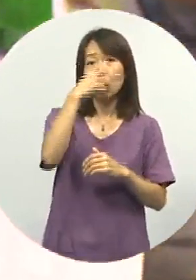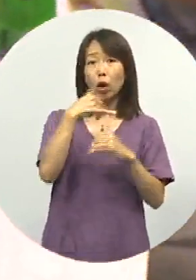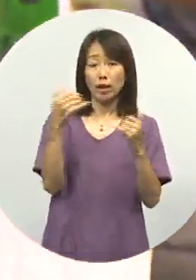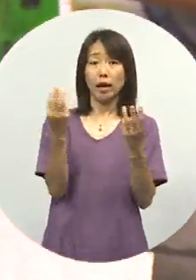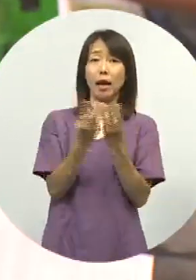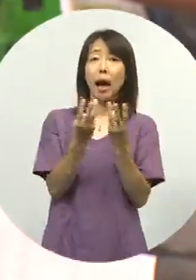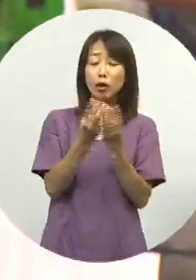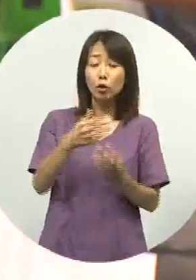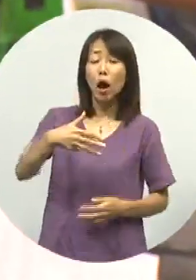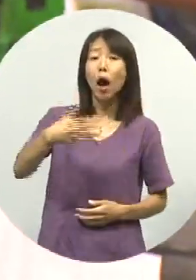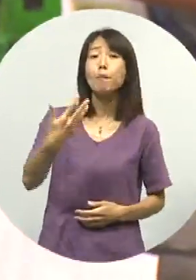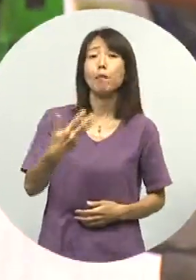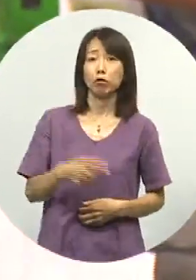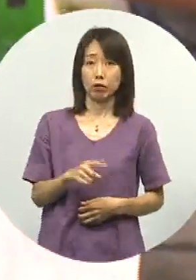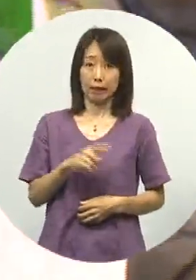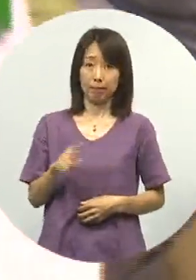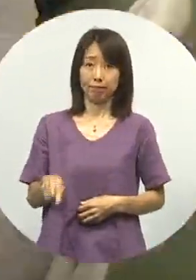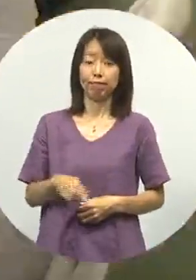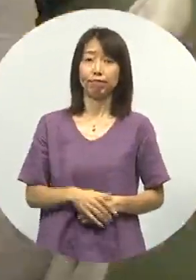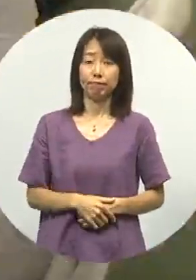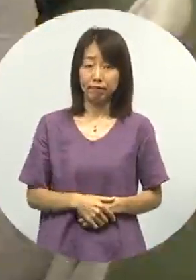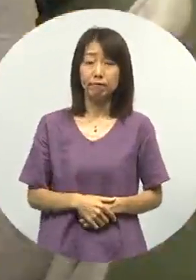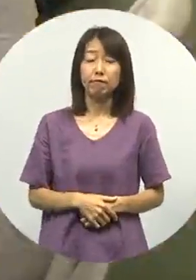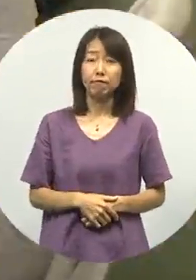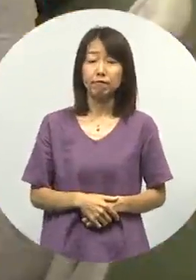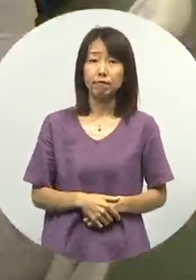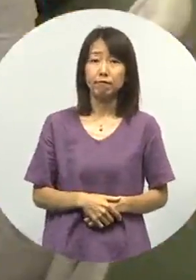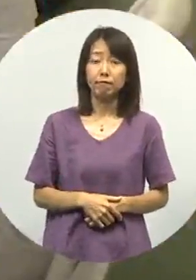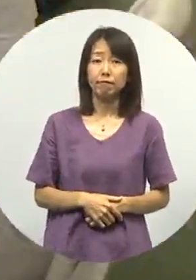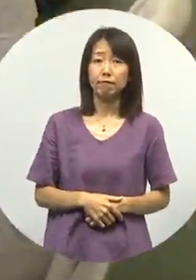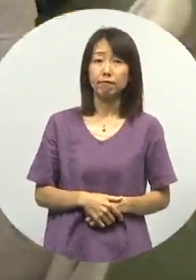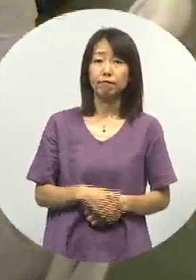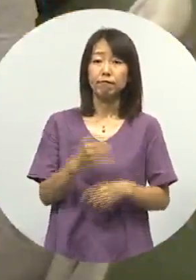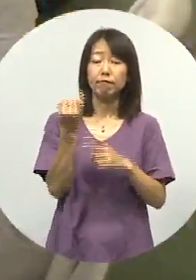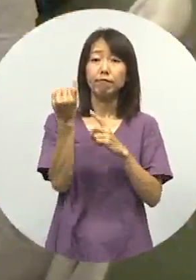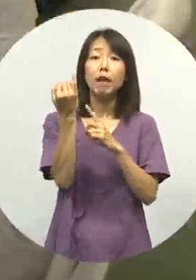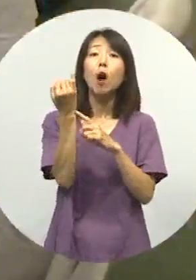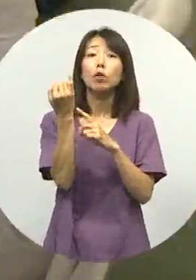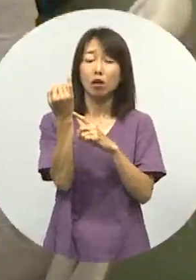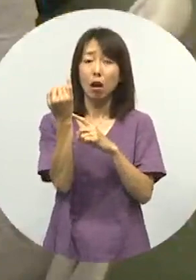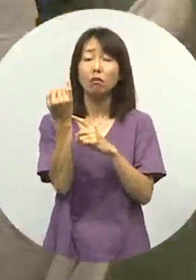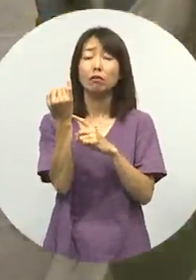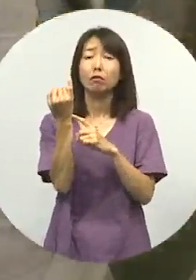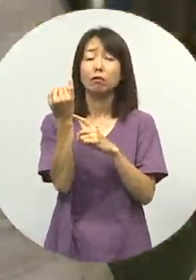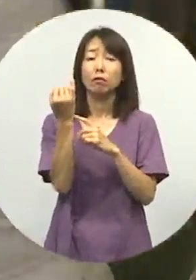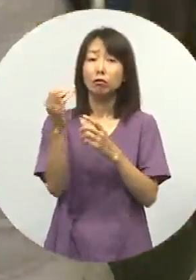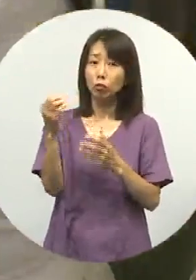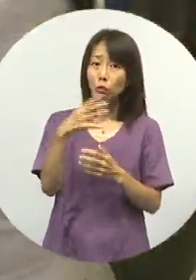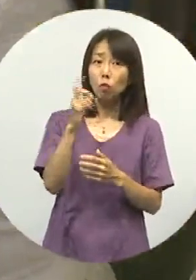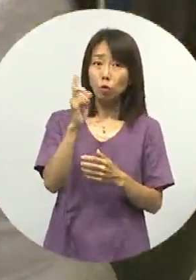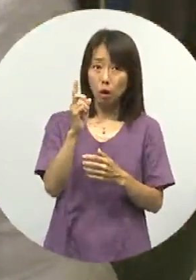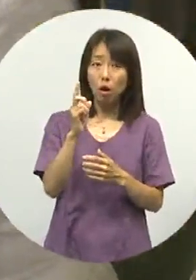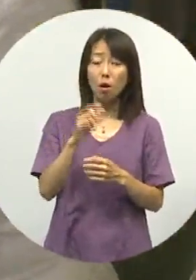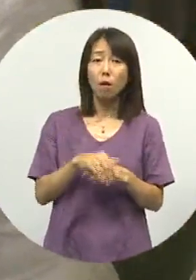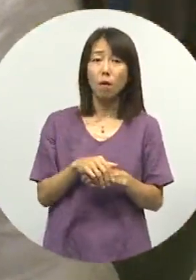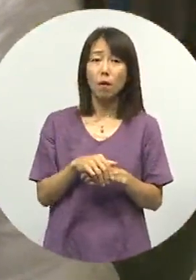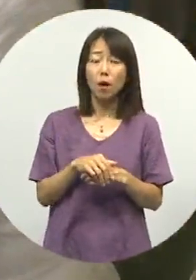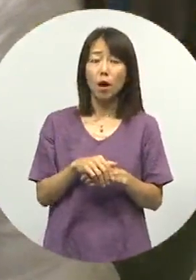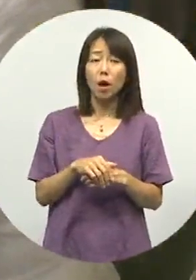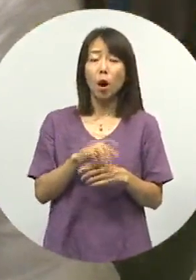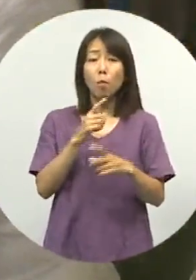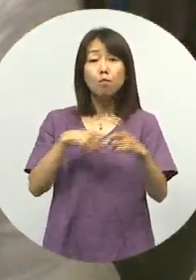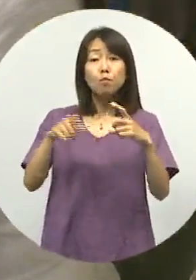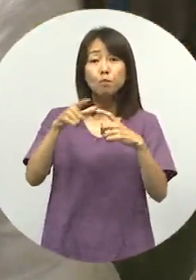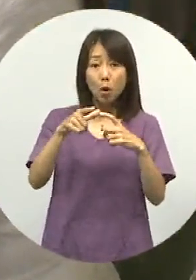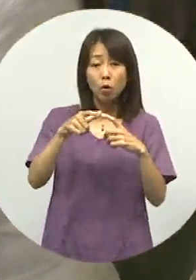はおよそ800名。総合市民図書館の青木さんは視覚障害者の方にこの展示図書館を